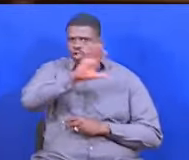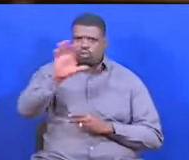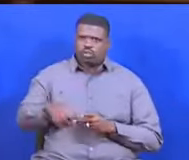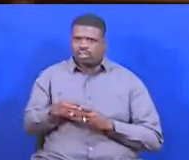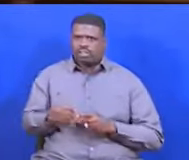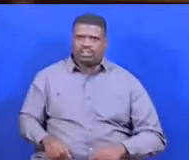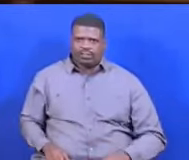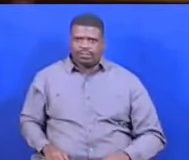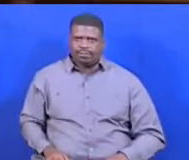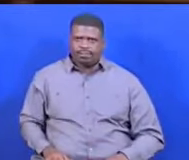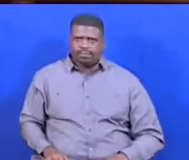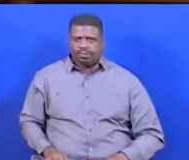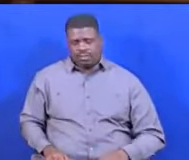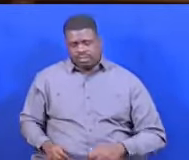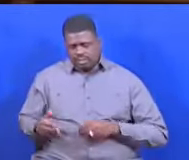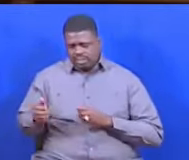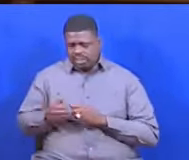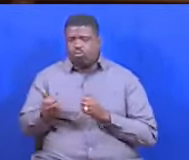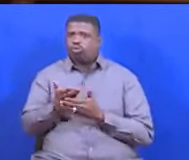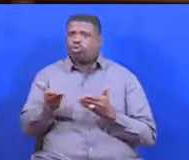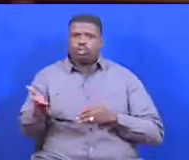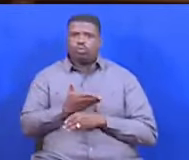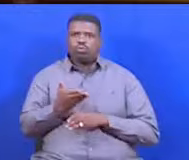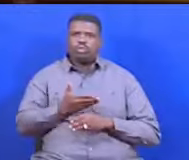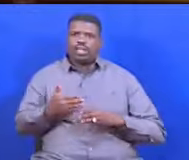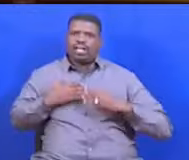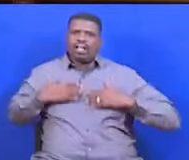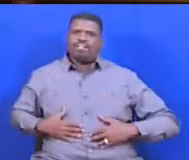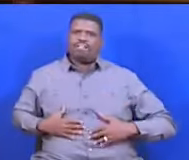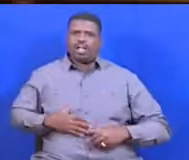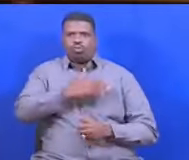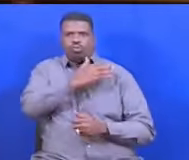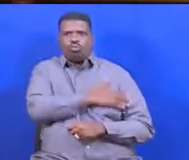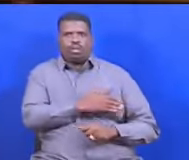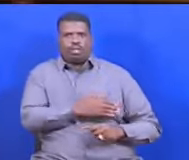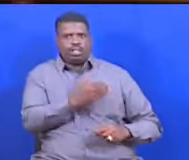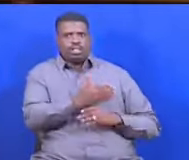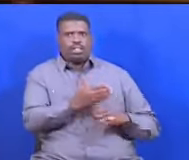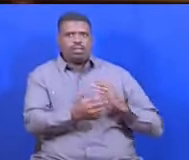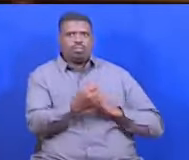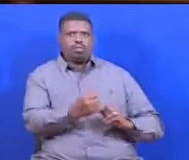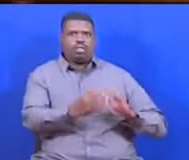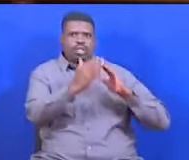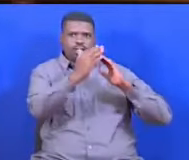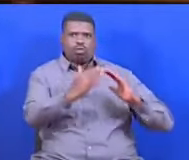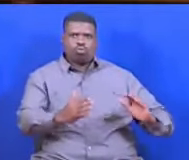kitu chochote kinachouza huduma ya afya. Kuna jengo moja kubwa amejenga pale, wako watu wa